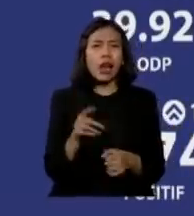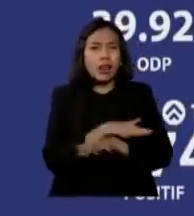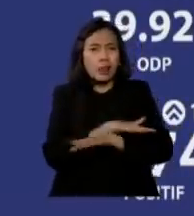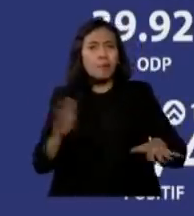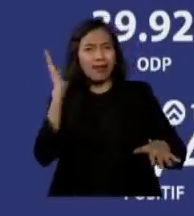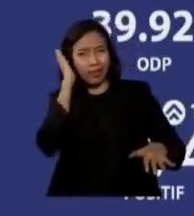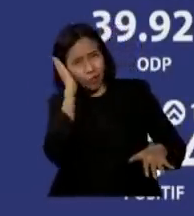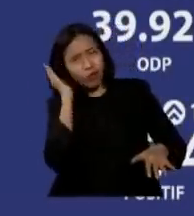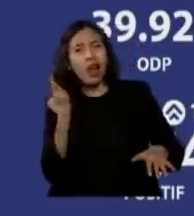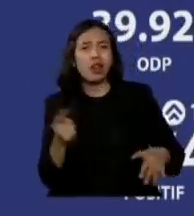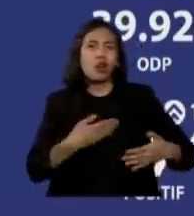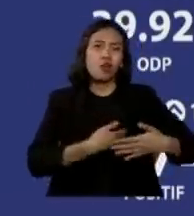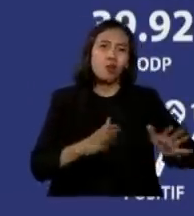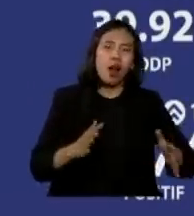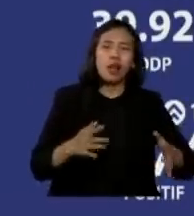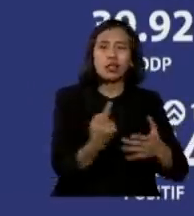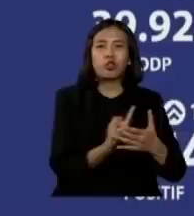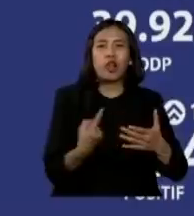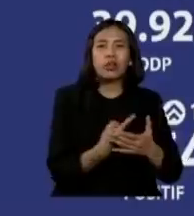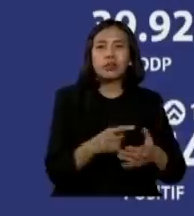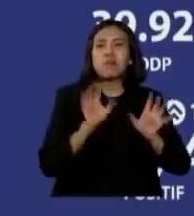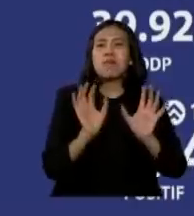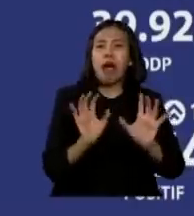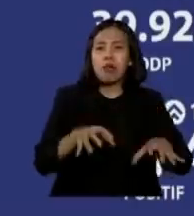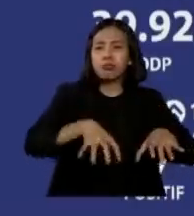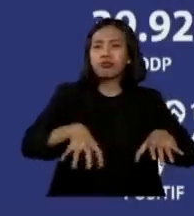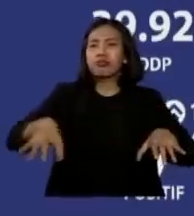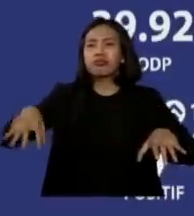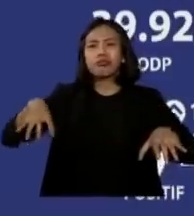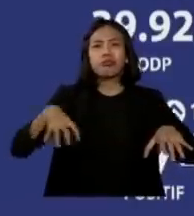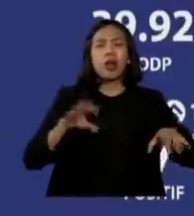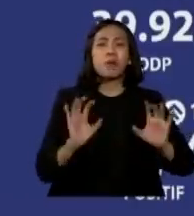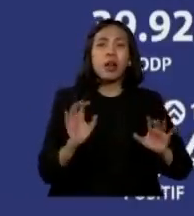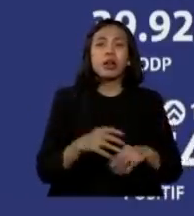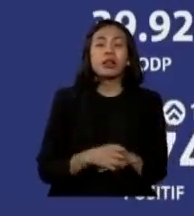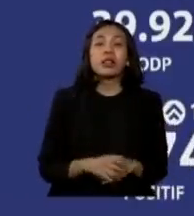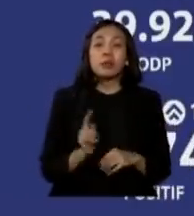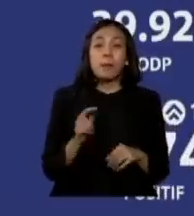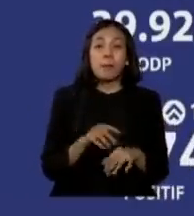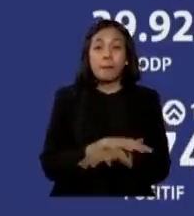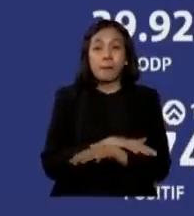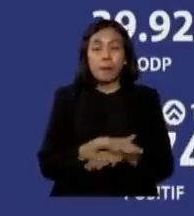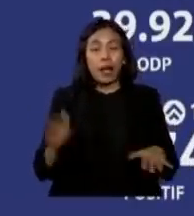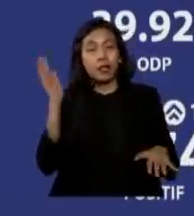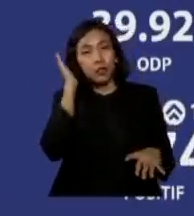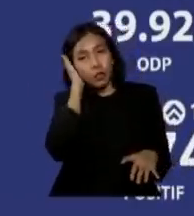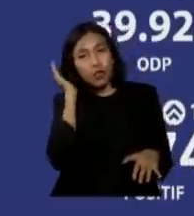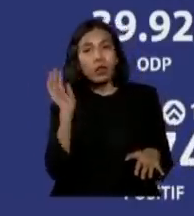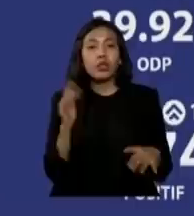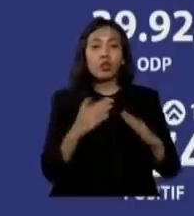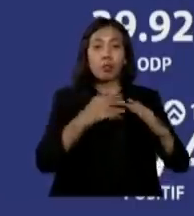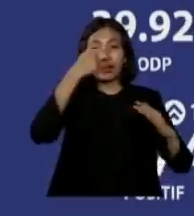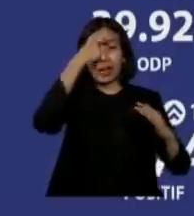tidur ruang isolasi yang cukup banyak Hai karena Beto pupasi rasio atau tingkat